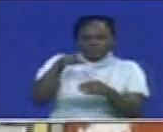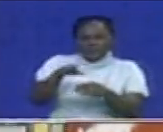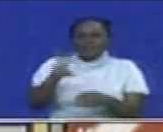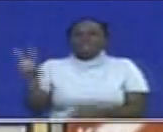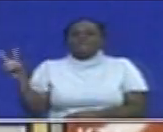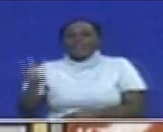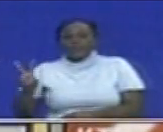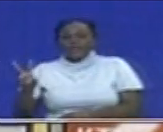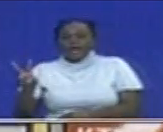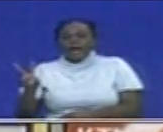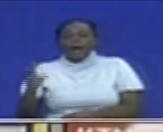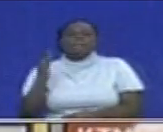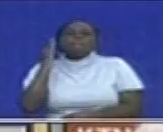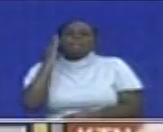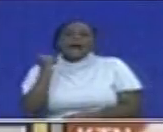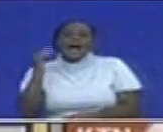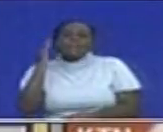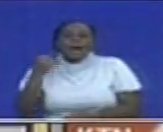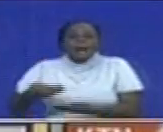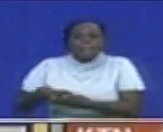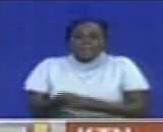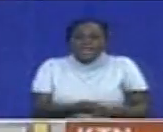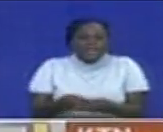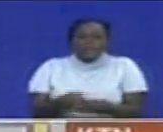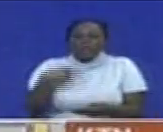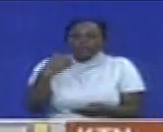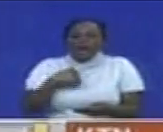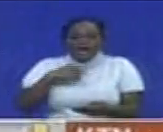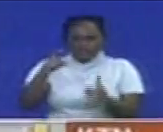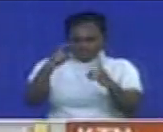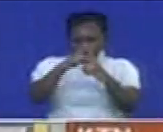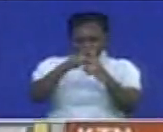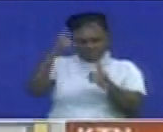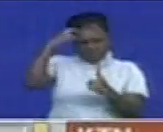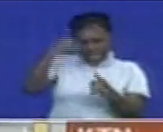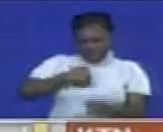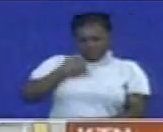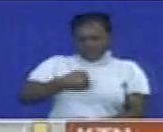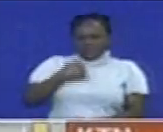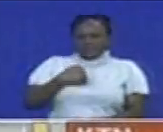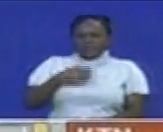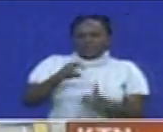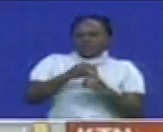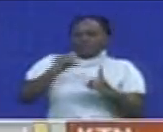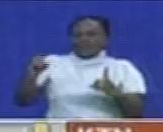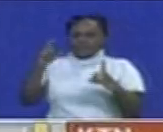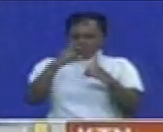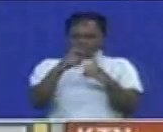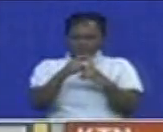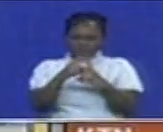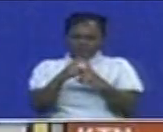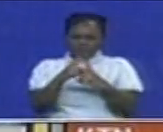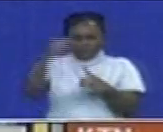Veronica Atieno ambaye ni mama yake mtoto Satrin Osinya aliyefanyiwa upasuaji wa kutoa risasi iliyokwama kwenye